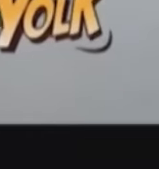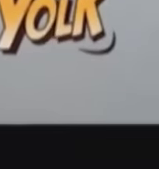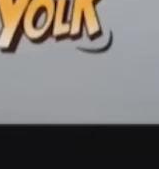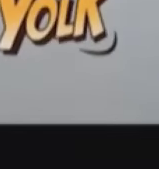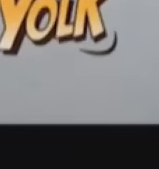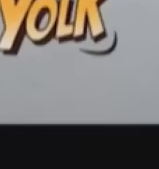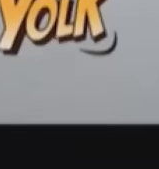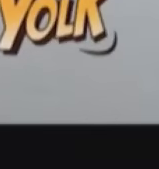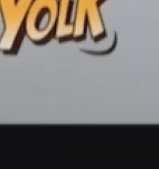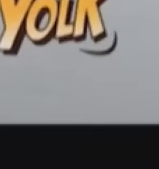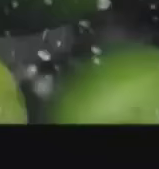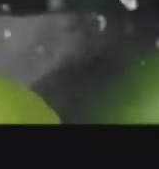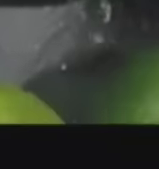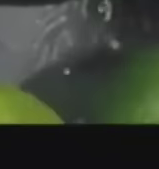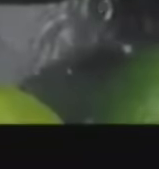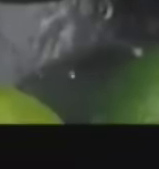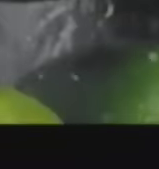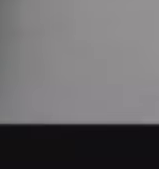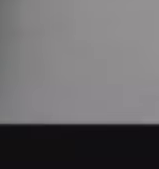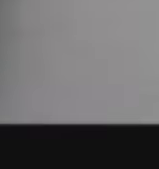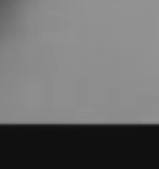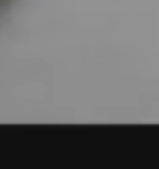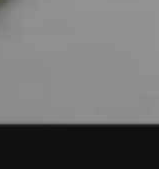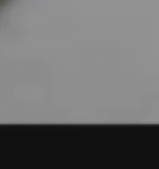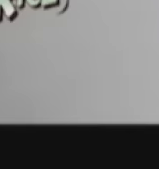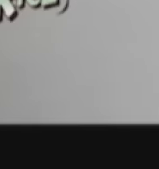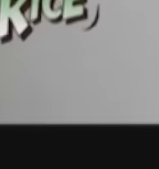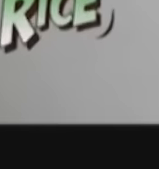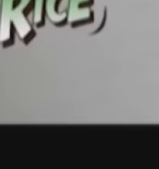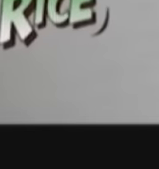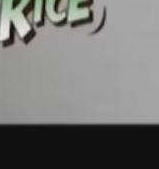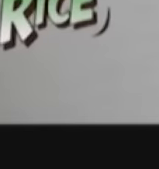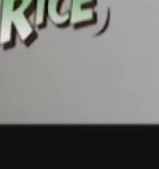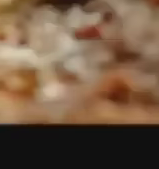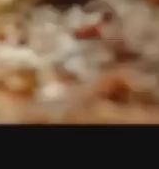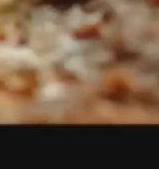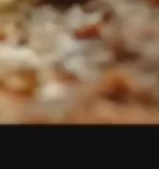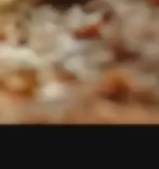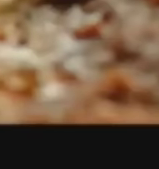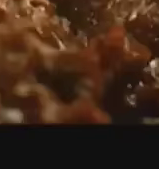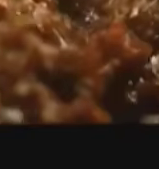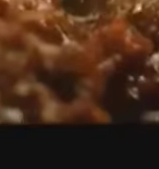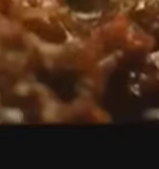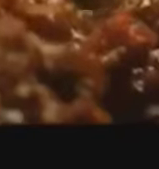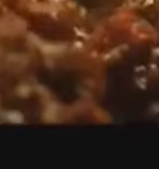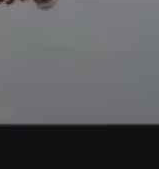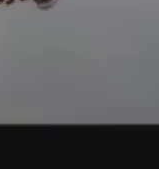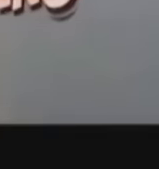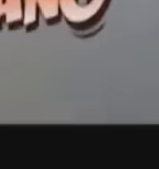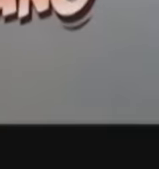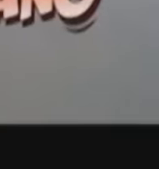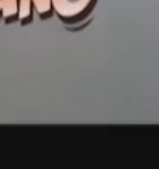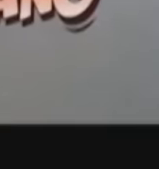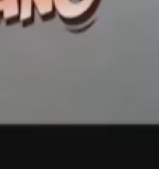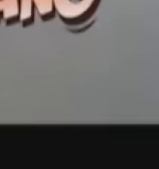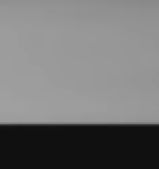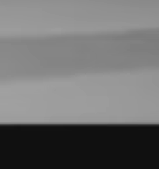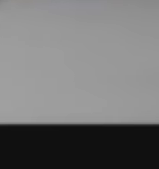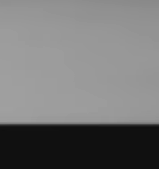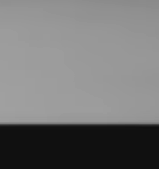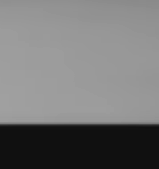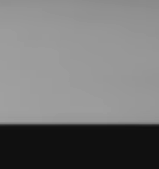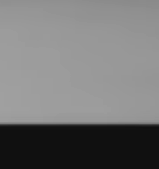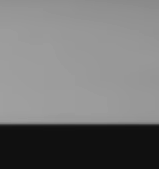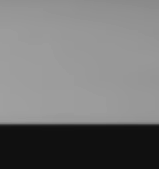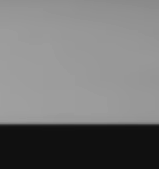Egg Yolk dari Seifi. Mango Sticky Rice dari Alia. Beef Rendang dari Arif.